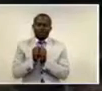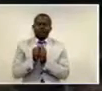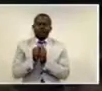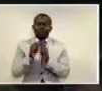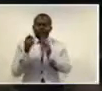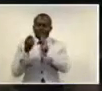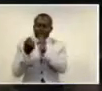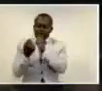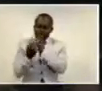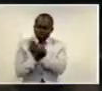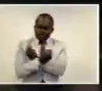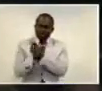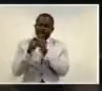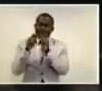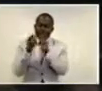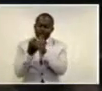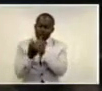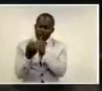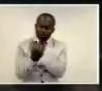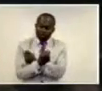ibivugururwa bikavugururwa